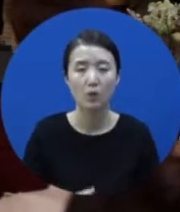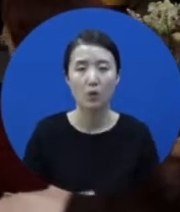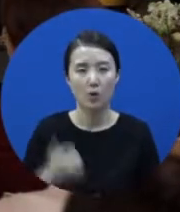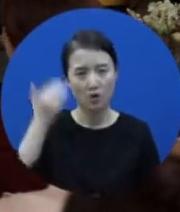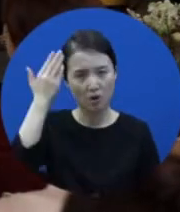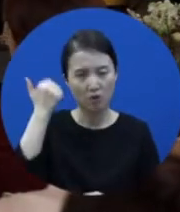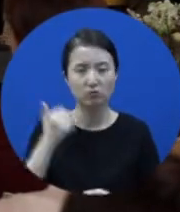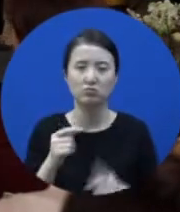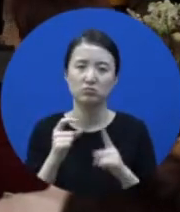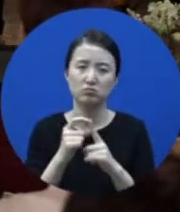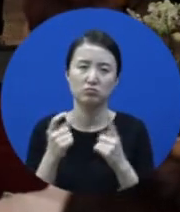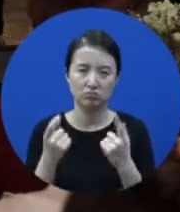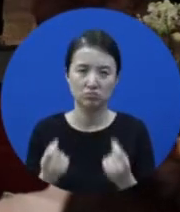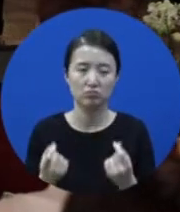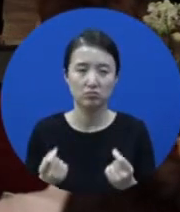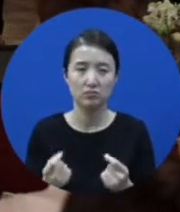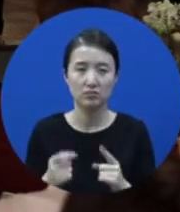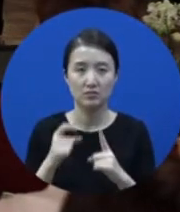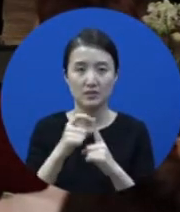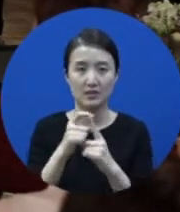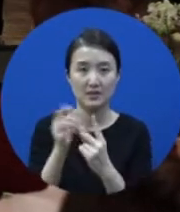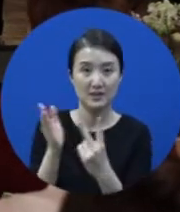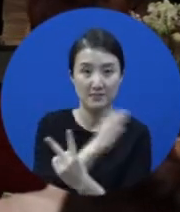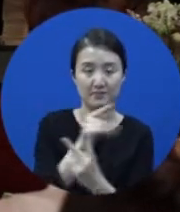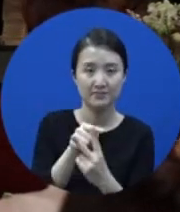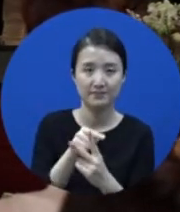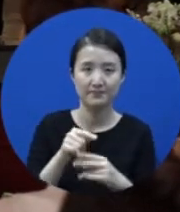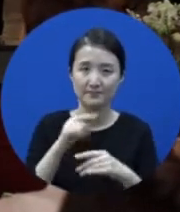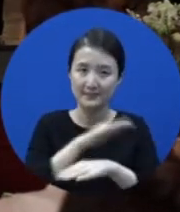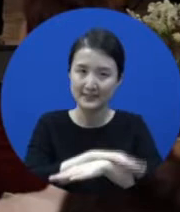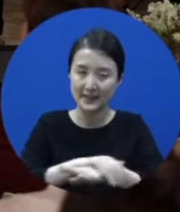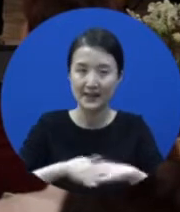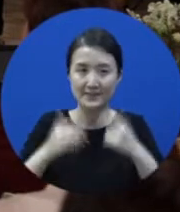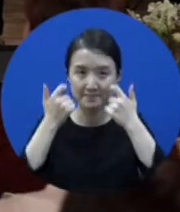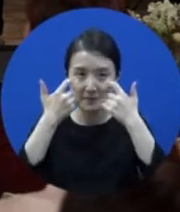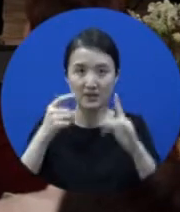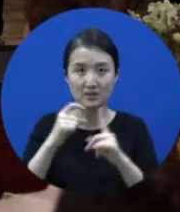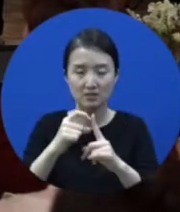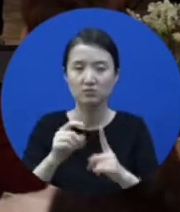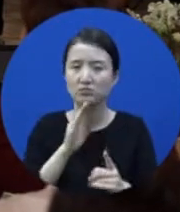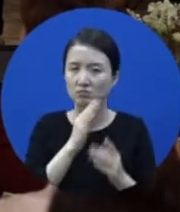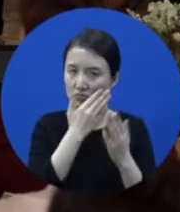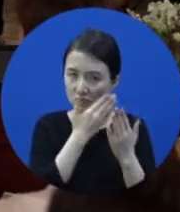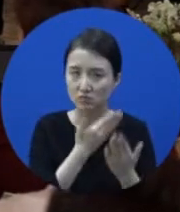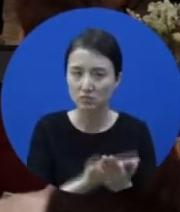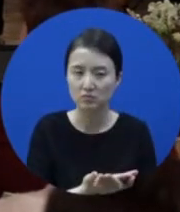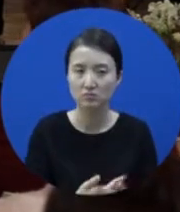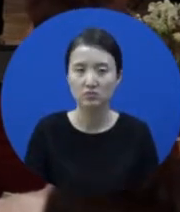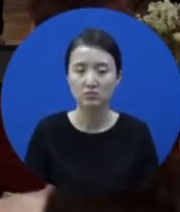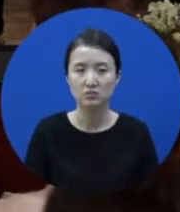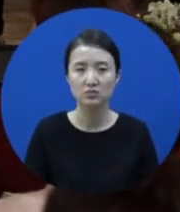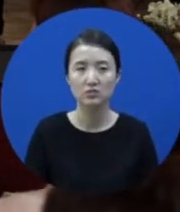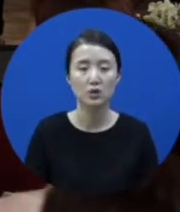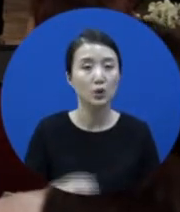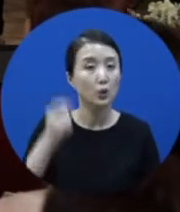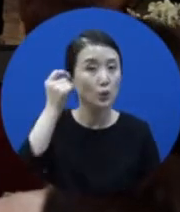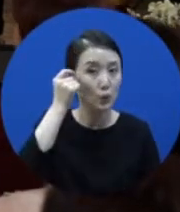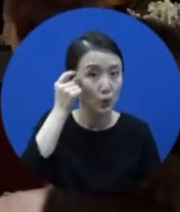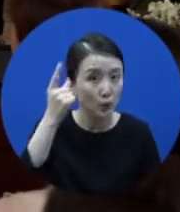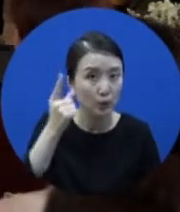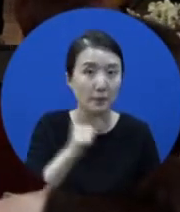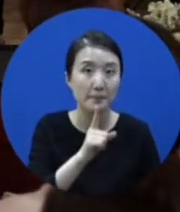음절을 명확하게 말씀하셔야 제대로 들리게 됩니다. 아셨죠? 그래서 훌륭한 말은